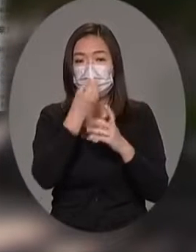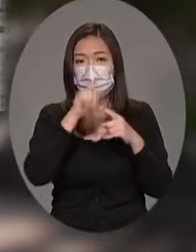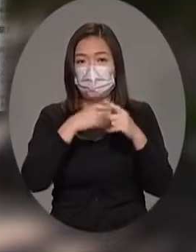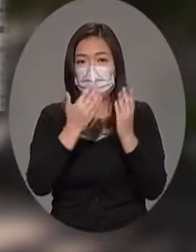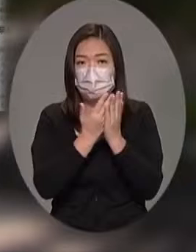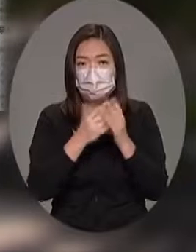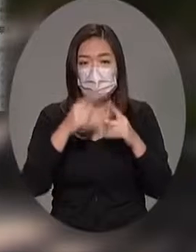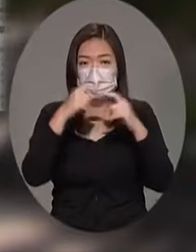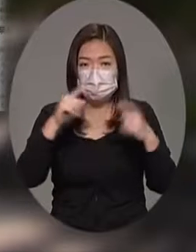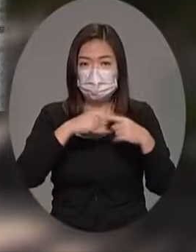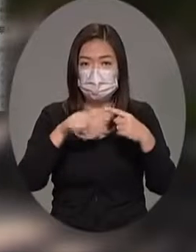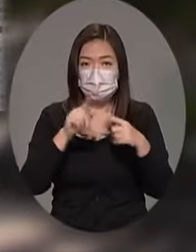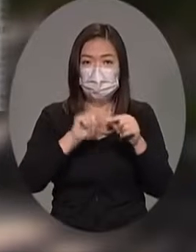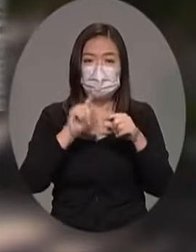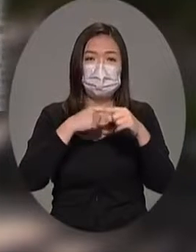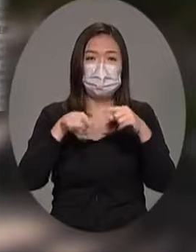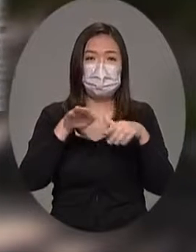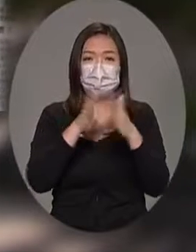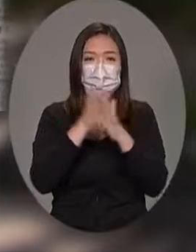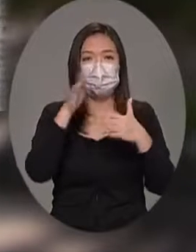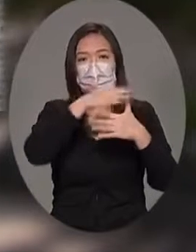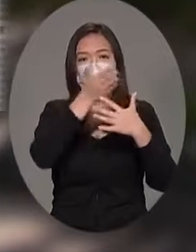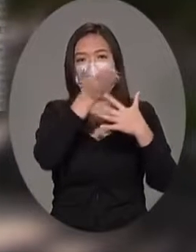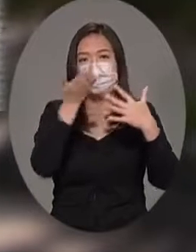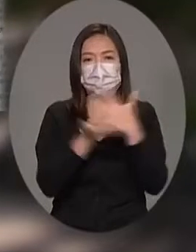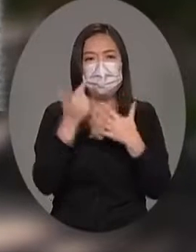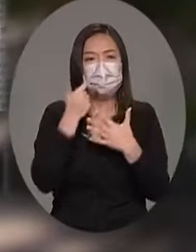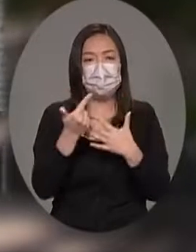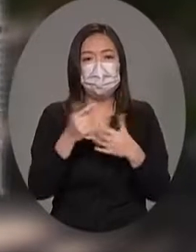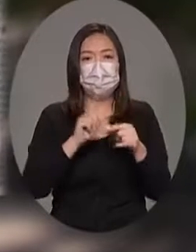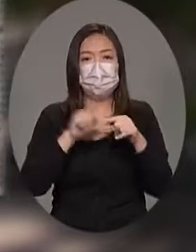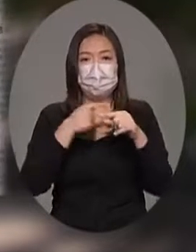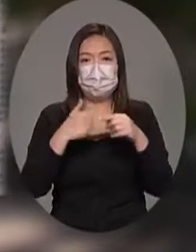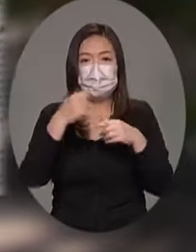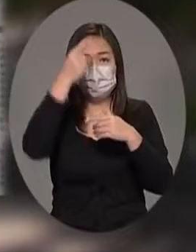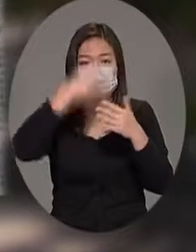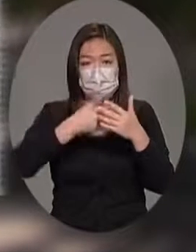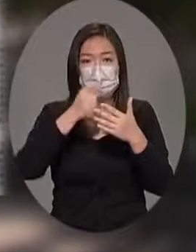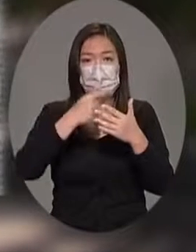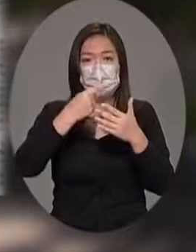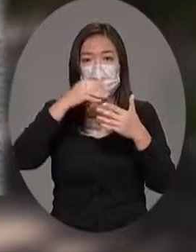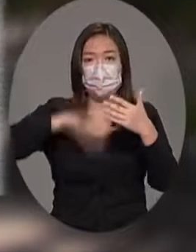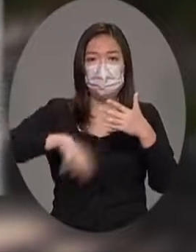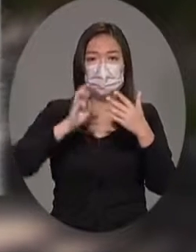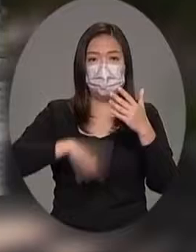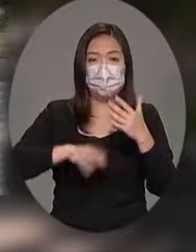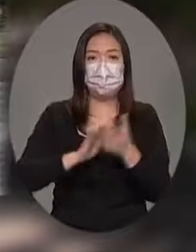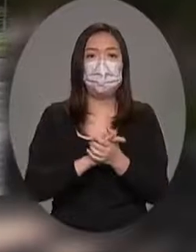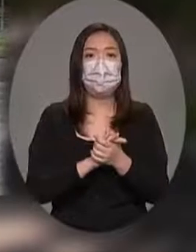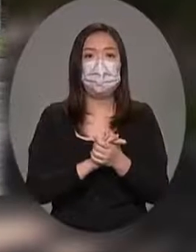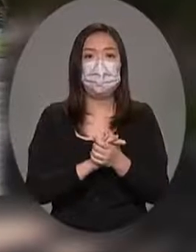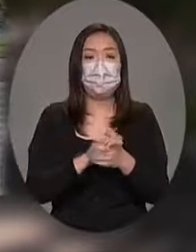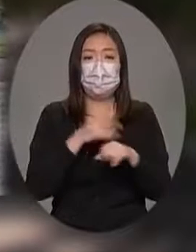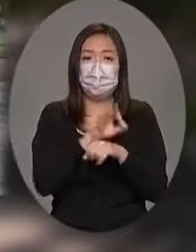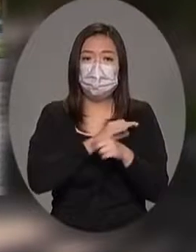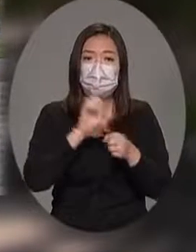大學、城市大學和中文大學全部大幅下滑，中大更跌出全球百位之外。而在社會科